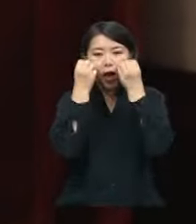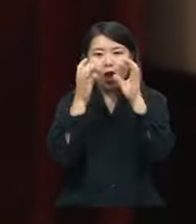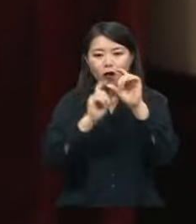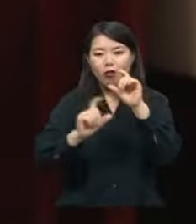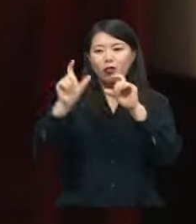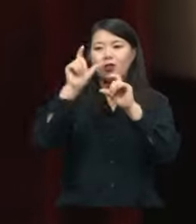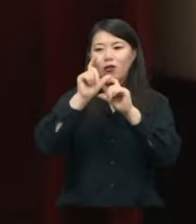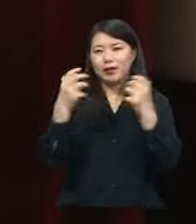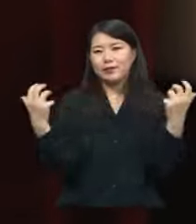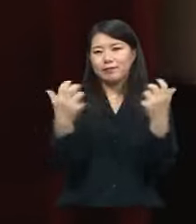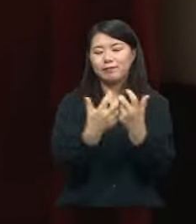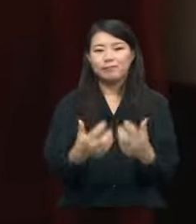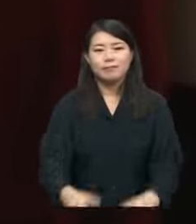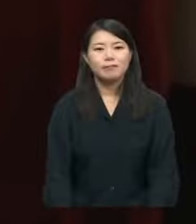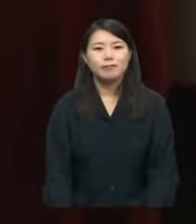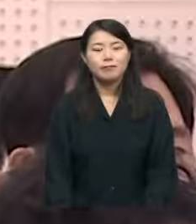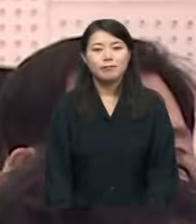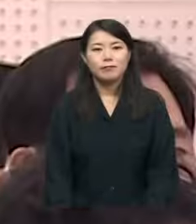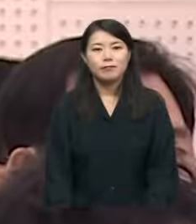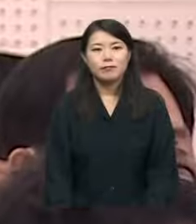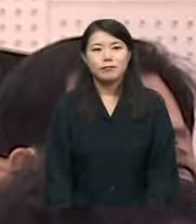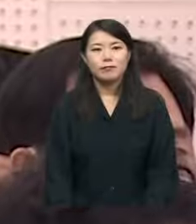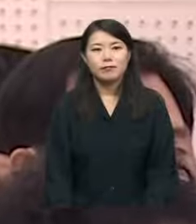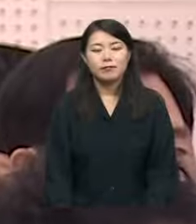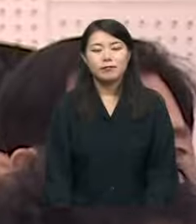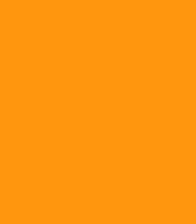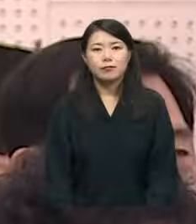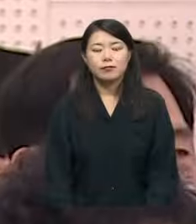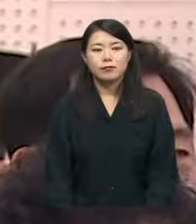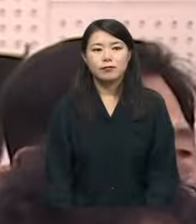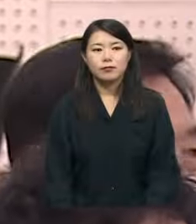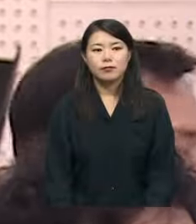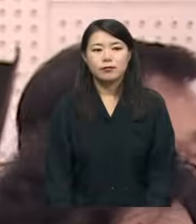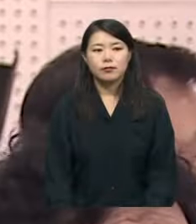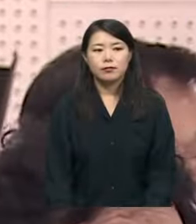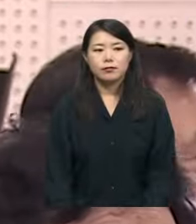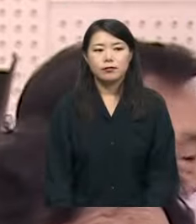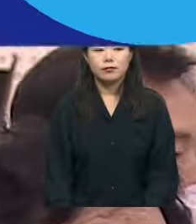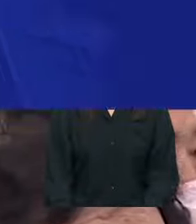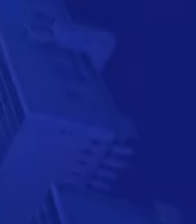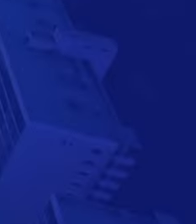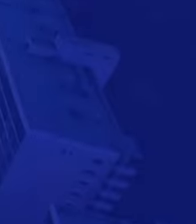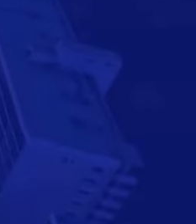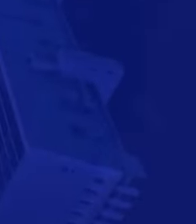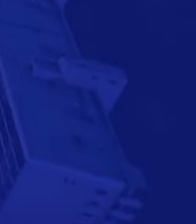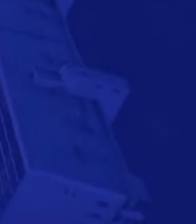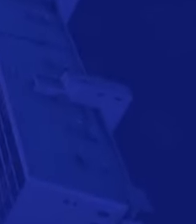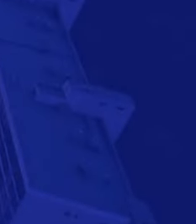풍요롭게 채워가고 있습니다. 딜라이브 뉴스 유승환입니다.